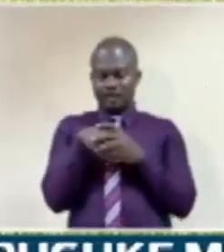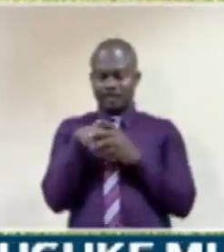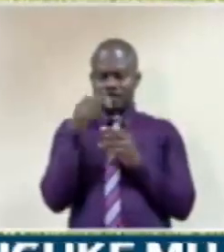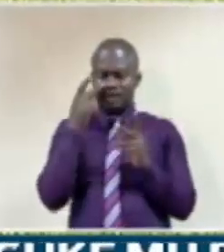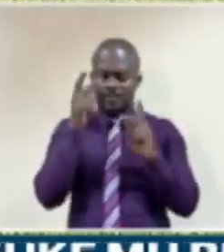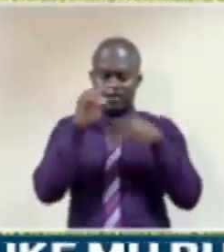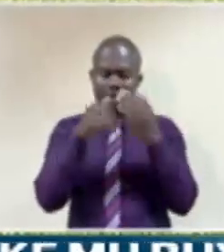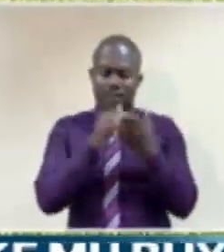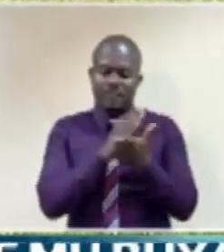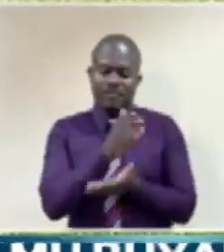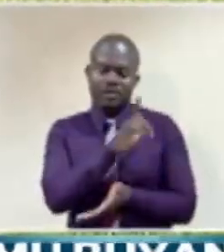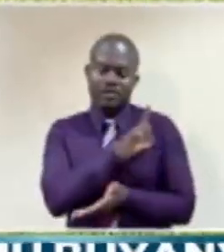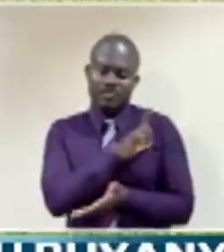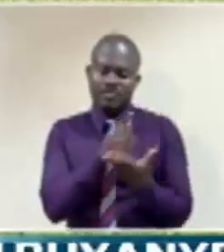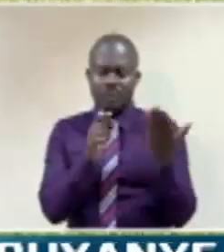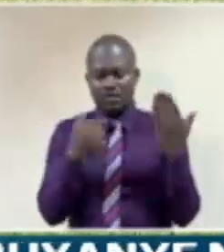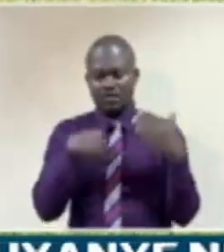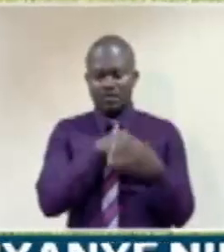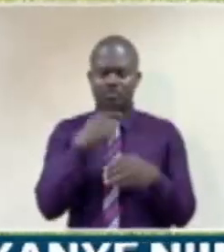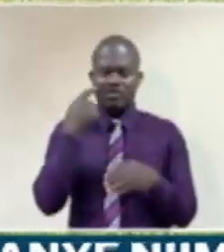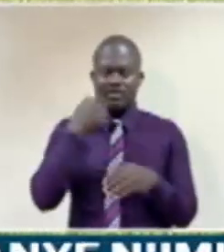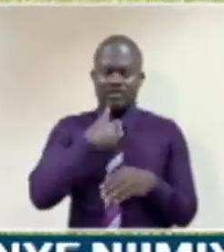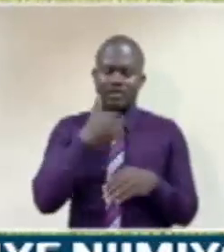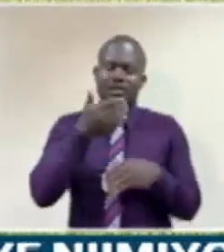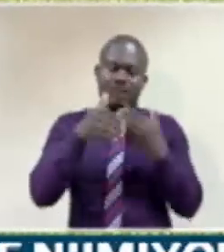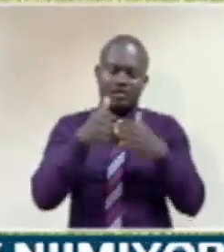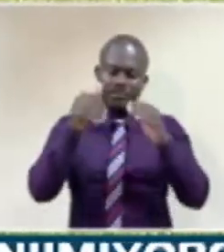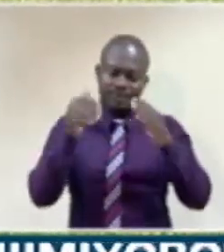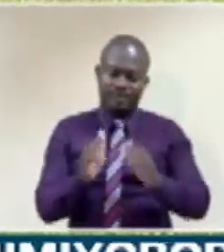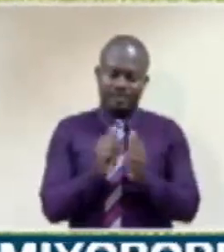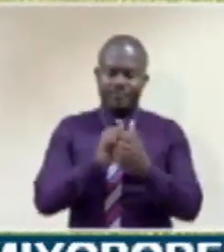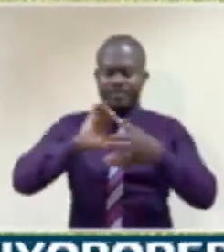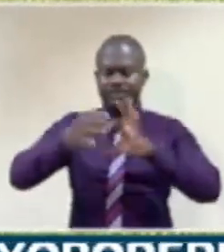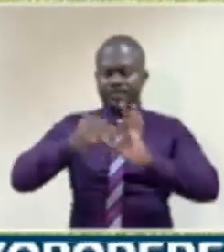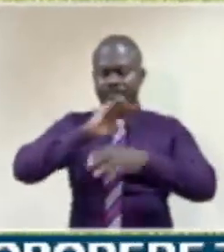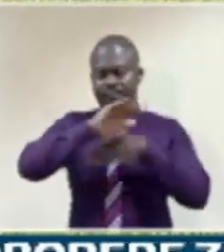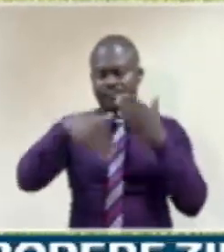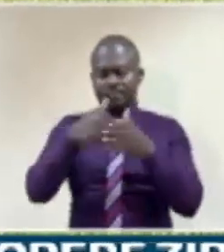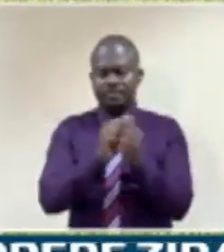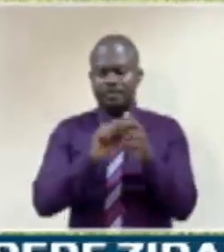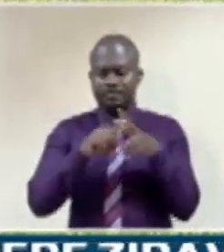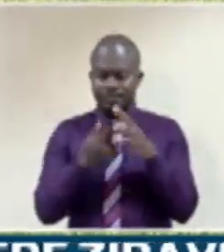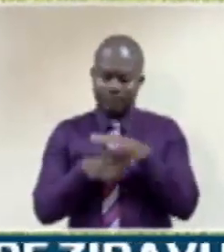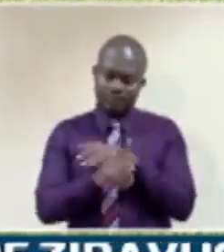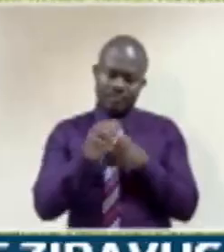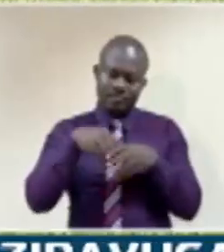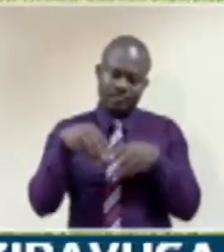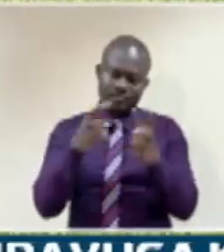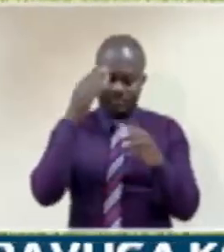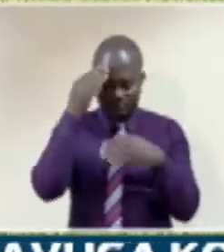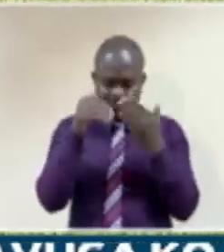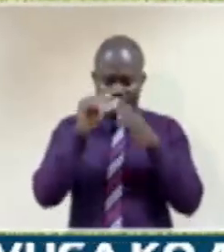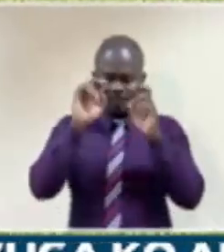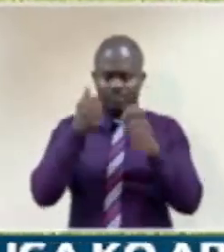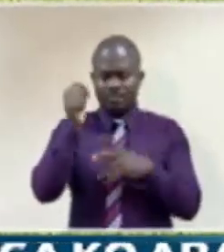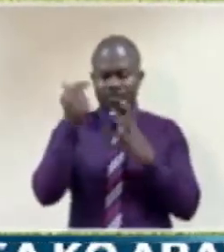yuko ari amahirwe dufite yuko abahinzi ndetse n'abafatanyabikorwa dutangiye kwinjira mu buryo bwo kugira ngo